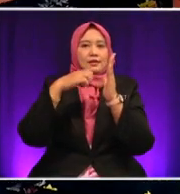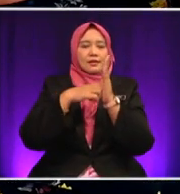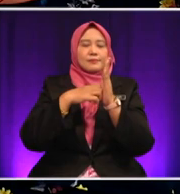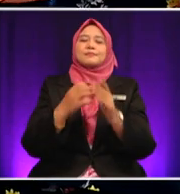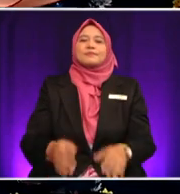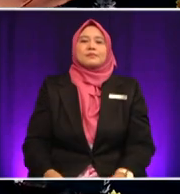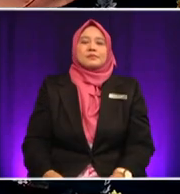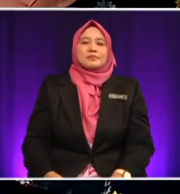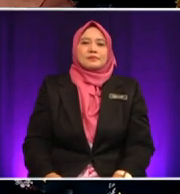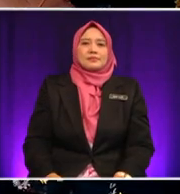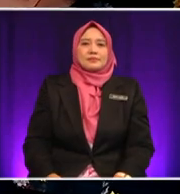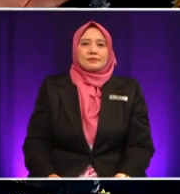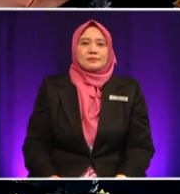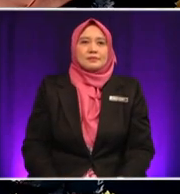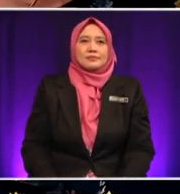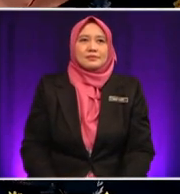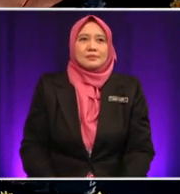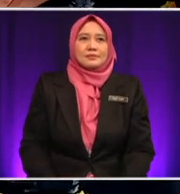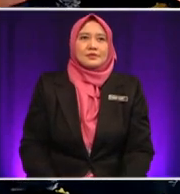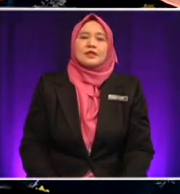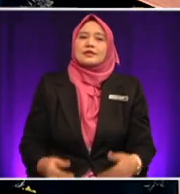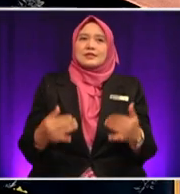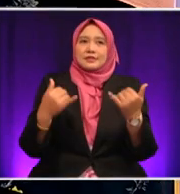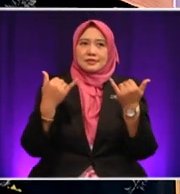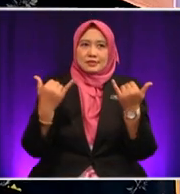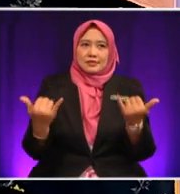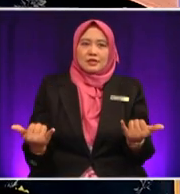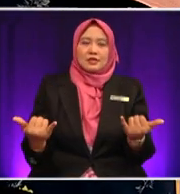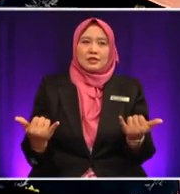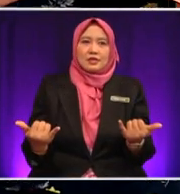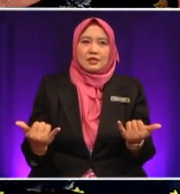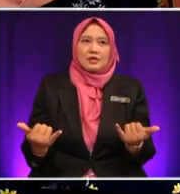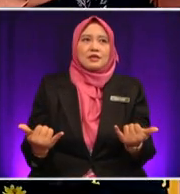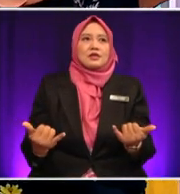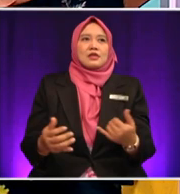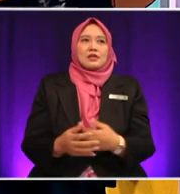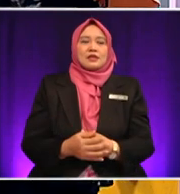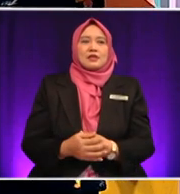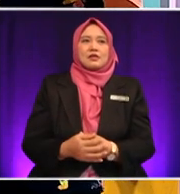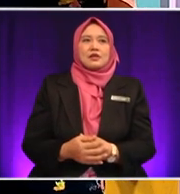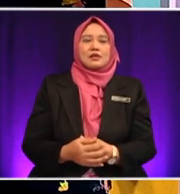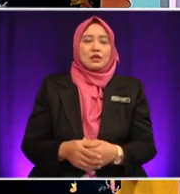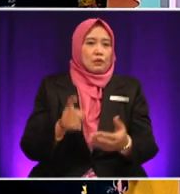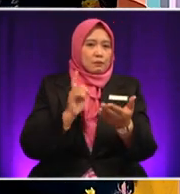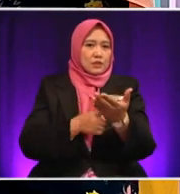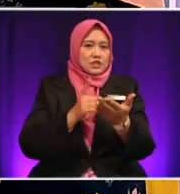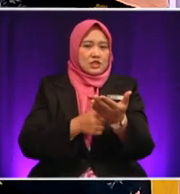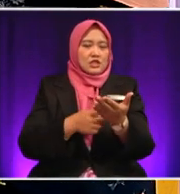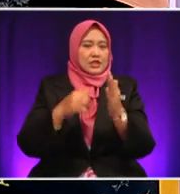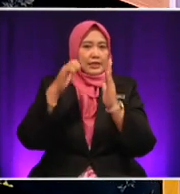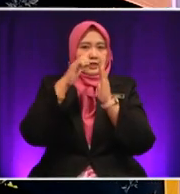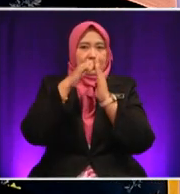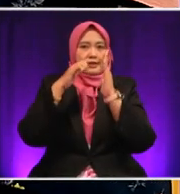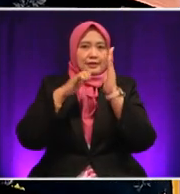tadi kita bicara dan kesan dan inovasi tapi kali ini kita tidak bincang sih tentang etika yang